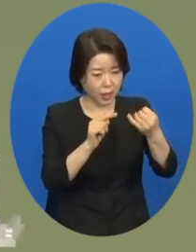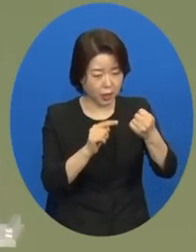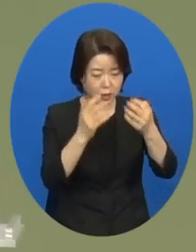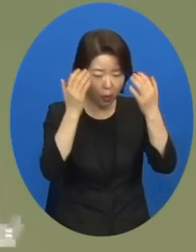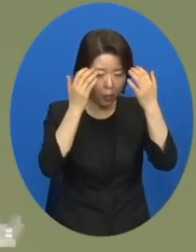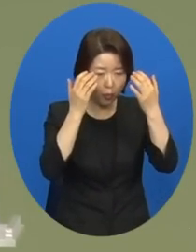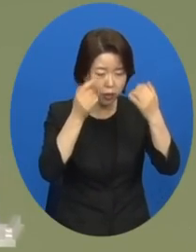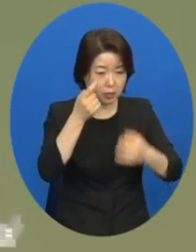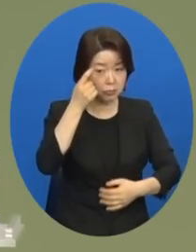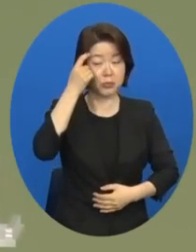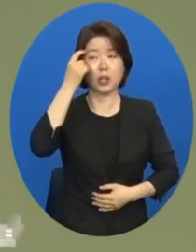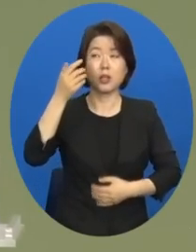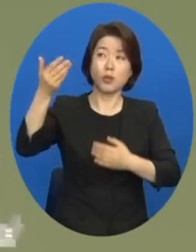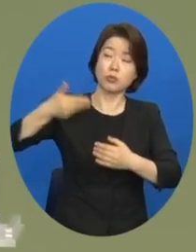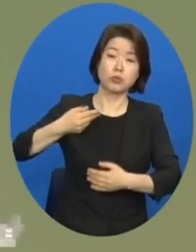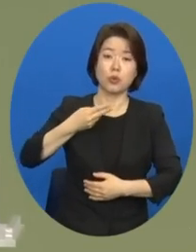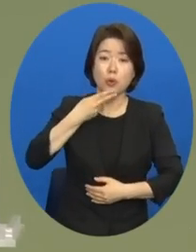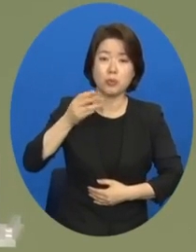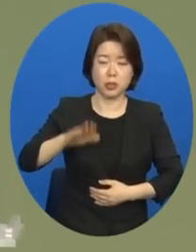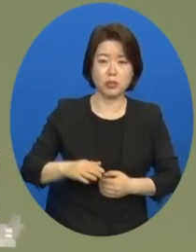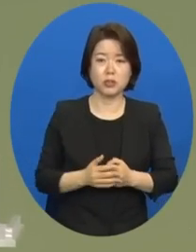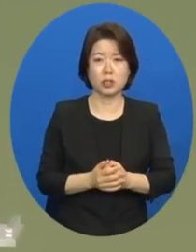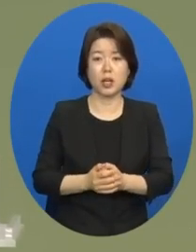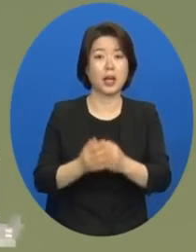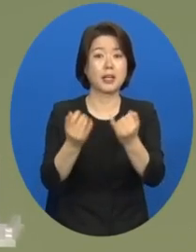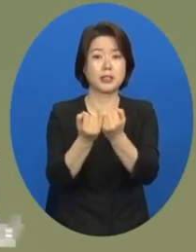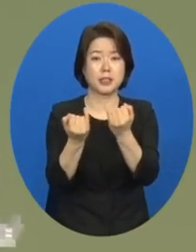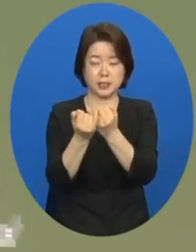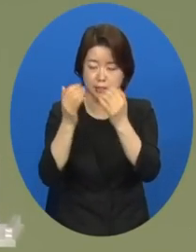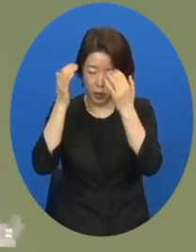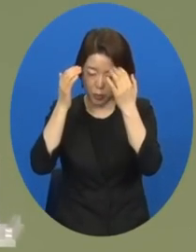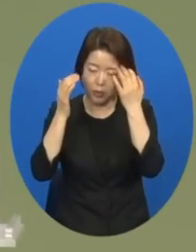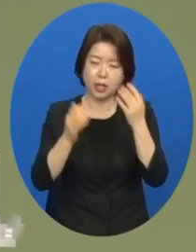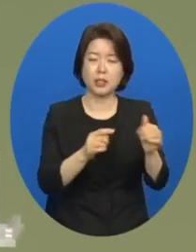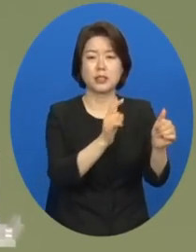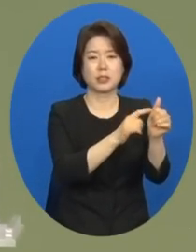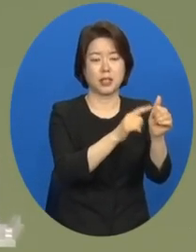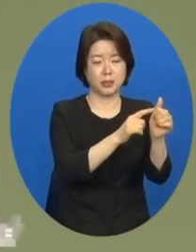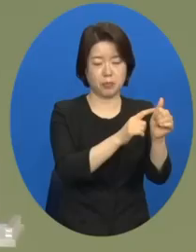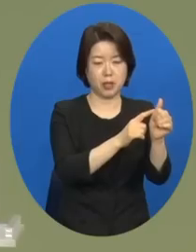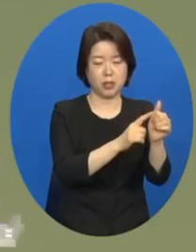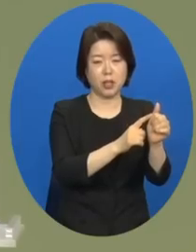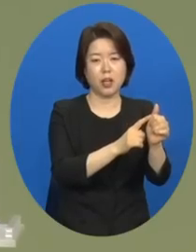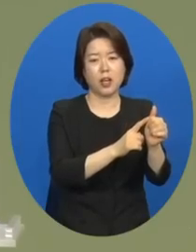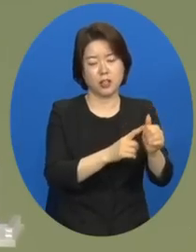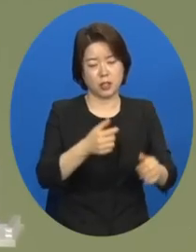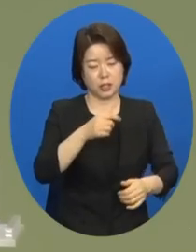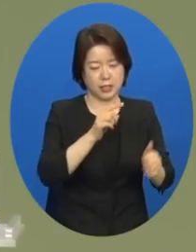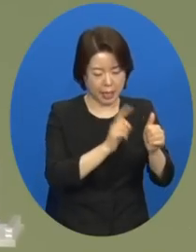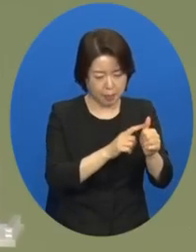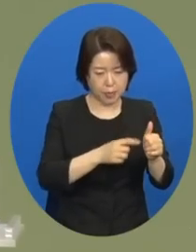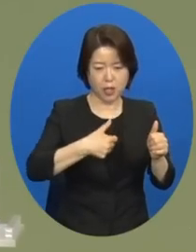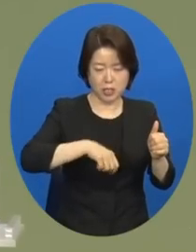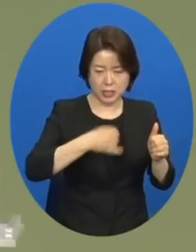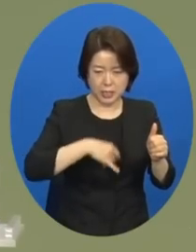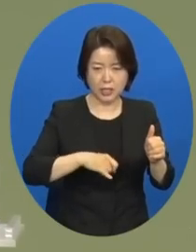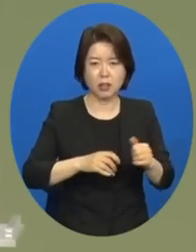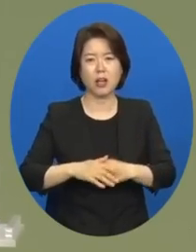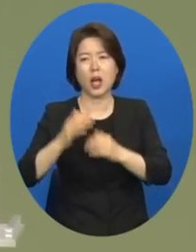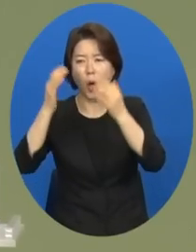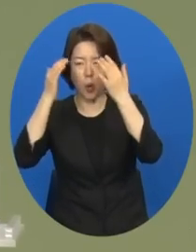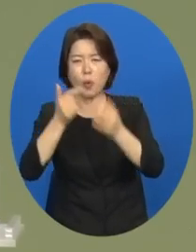고난에도 못 깨닫더니 여자의 그 고난은 남편과 자녀라고 그러죠 창세기 3장에 이제